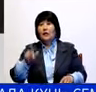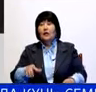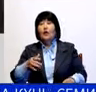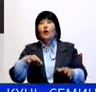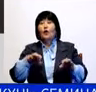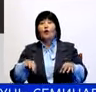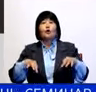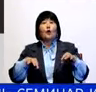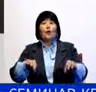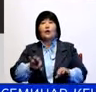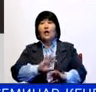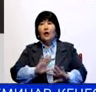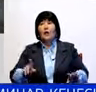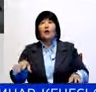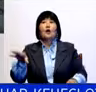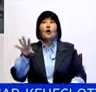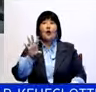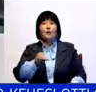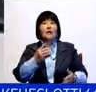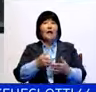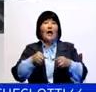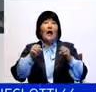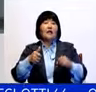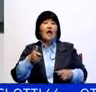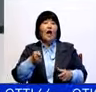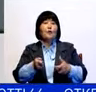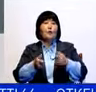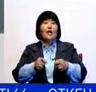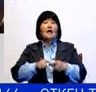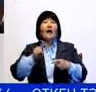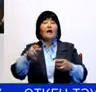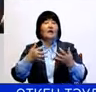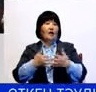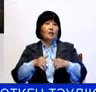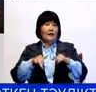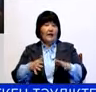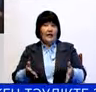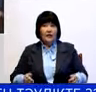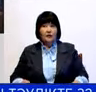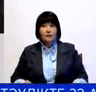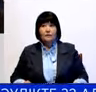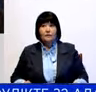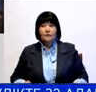көлік орнынан қозғалмайды және барлық пәрмен арнайы пульт арқылы алыстан басқарылады.